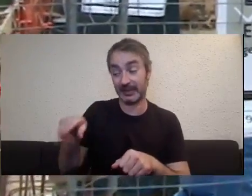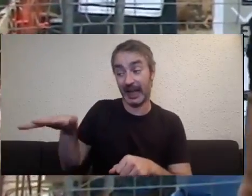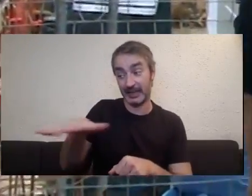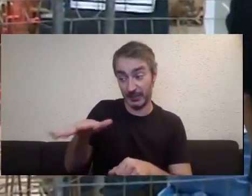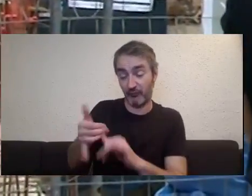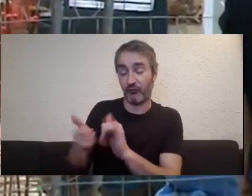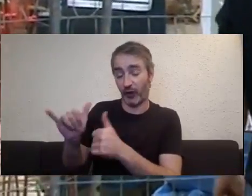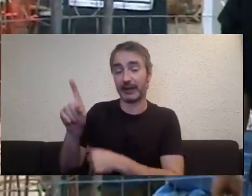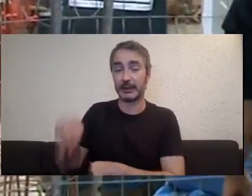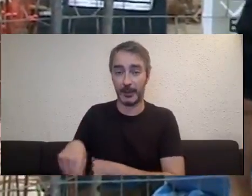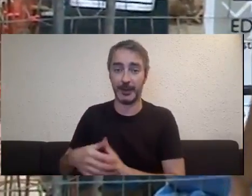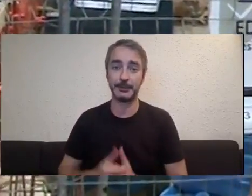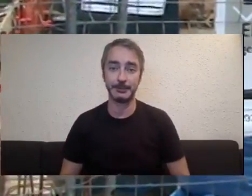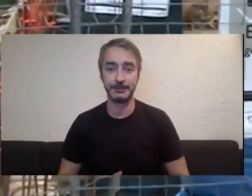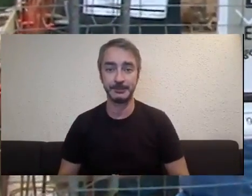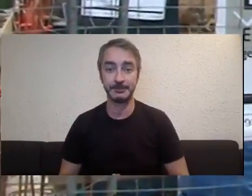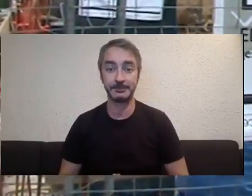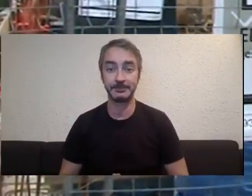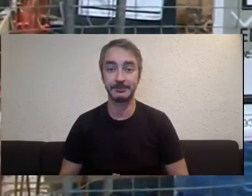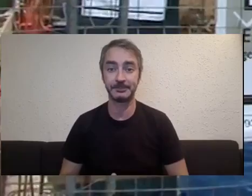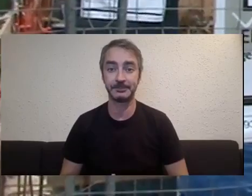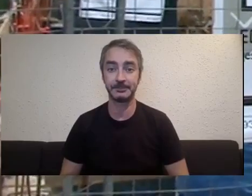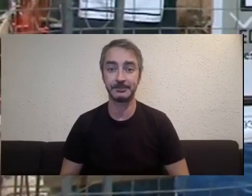desallotjar aquest espai d'aquí.